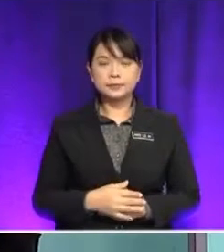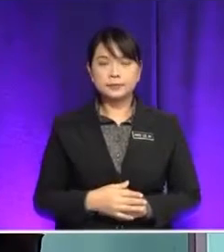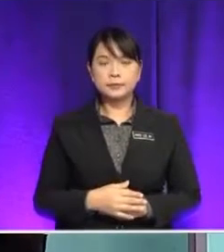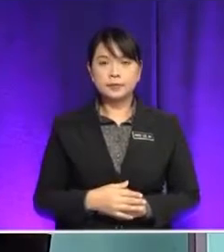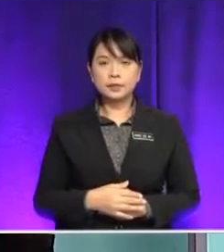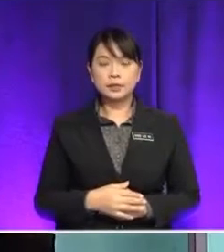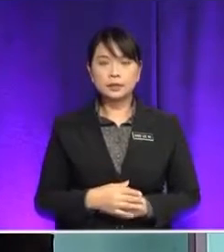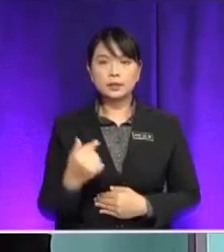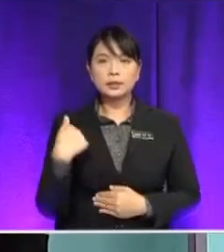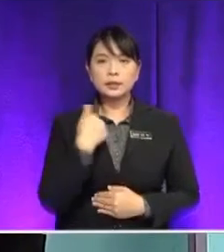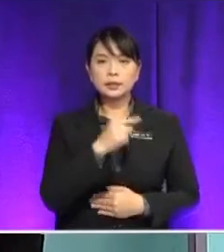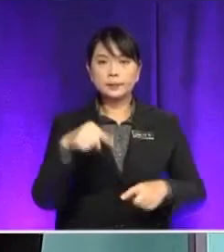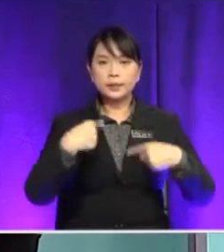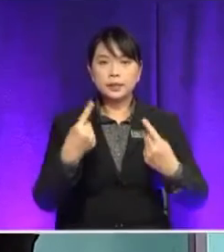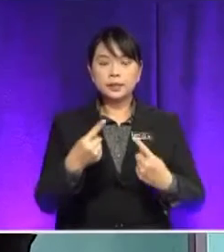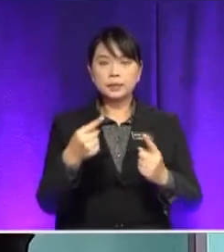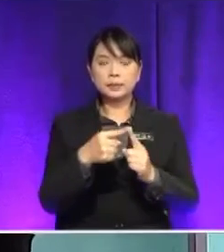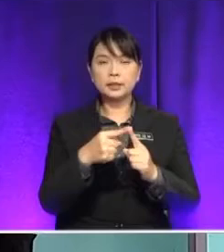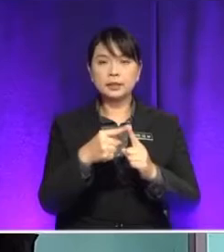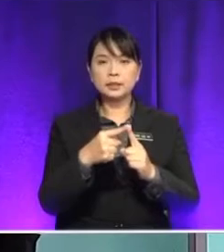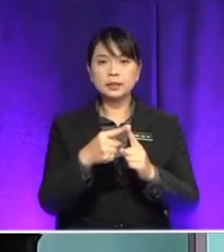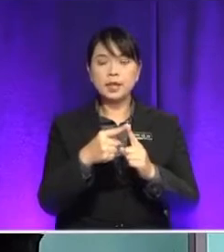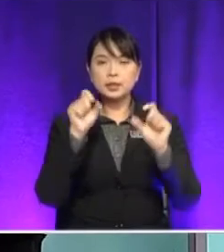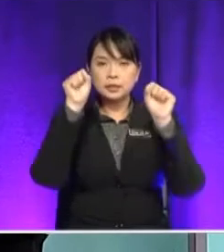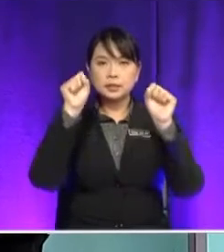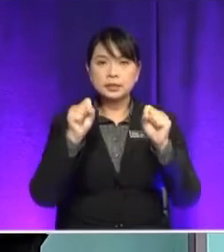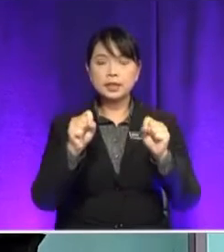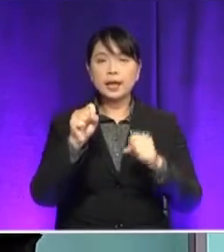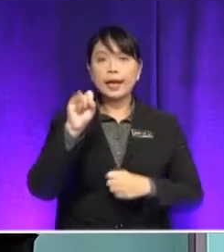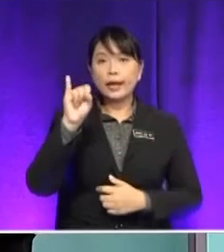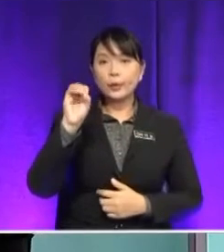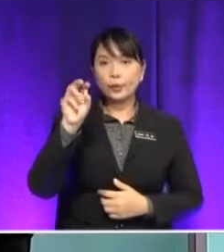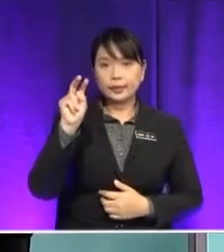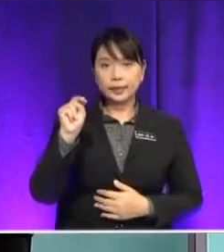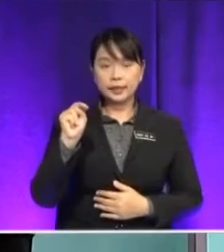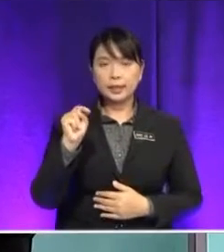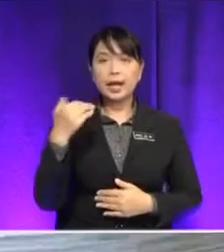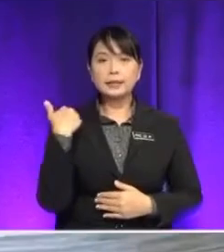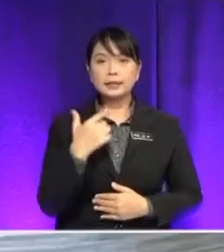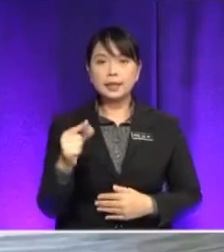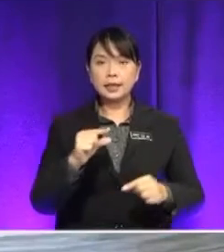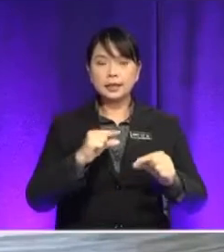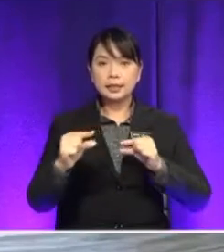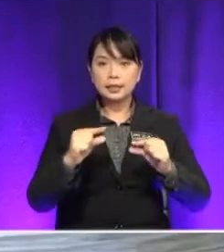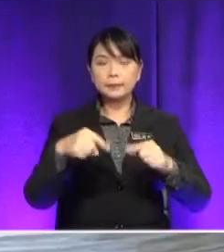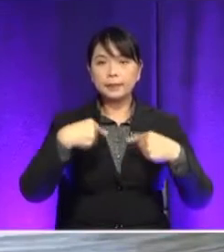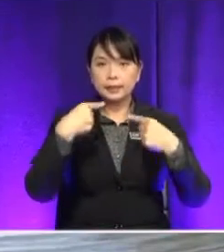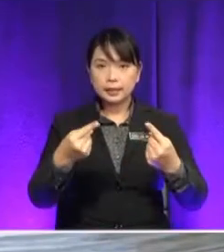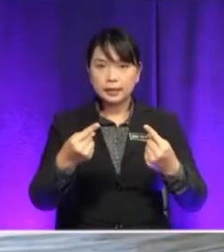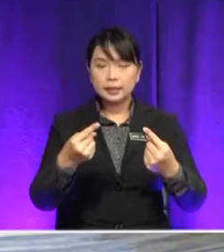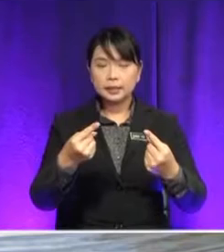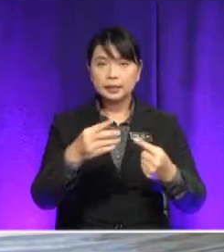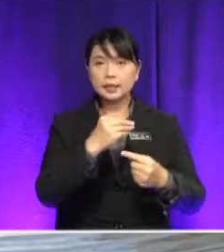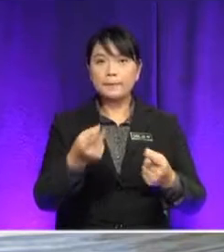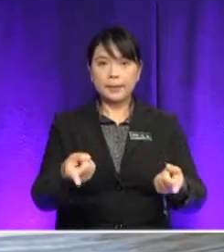dan seterusnya gitu bagi kepada sistem ayunan Oke sistem ayunan merupakan gerakan pergi dan balik secara